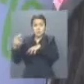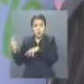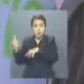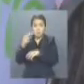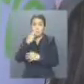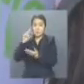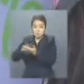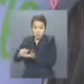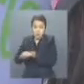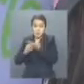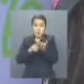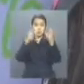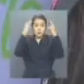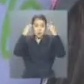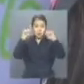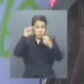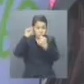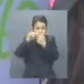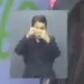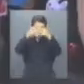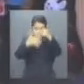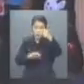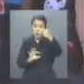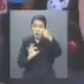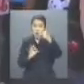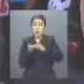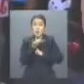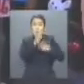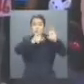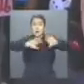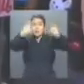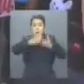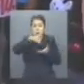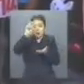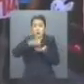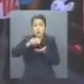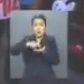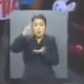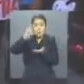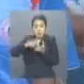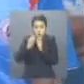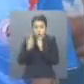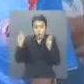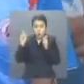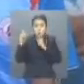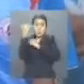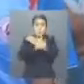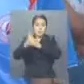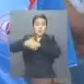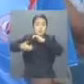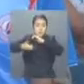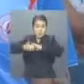นตรีจำนวน9ข้อนะคะได้แก่ขอให้รัฐบาลรับรองอนุสัญญาองค์การแรงงานระหว่างประเทศฉบับที่87